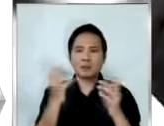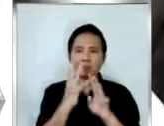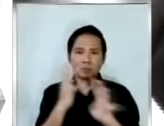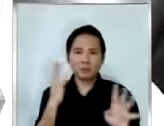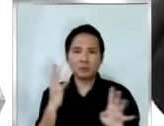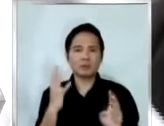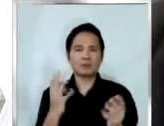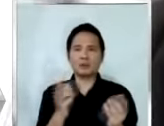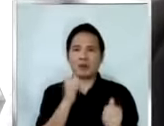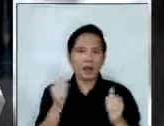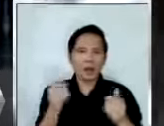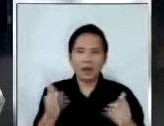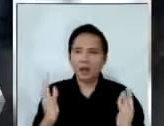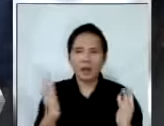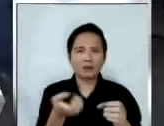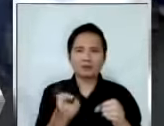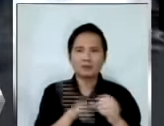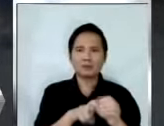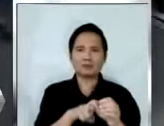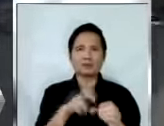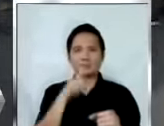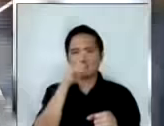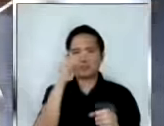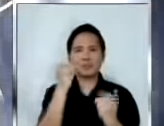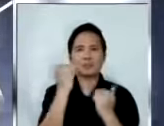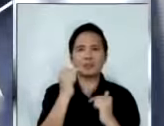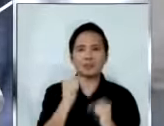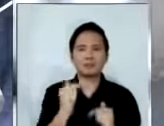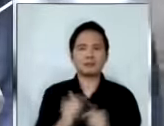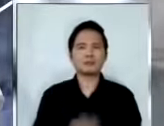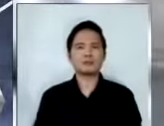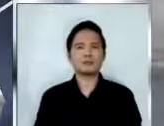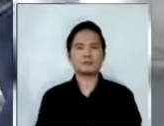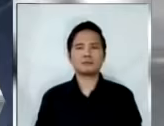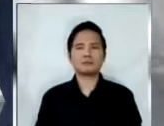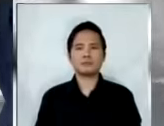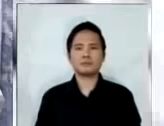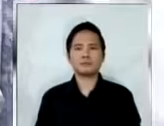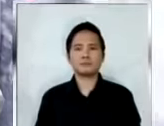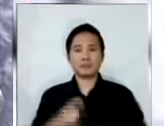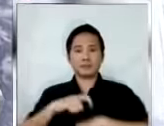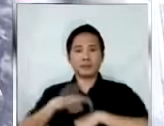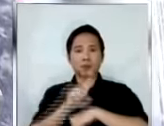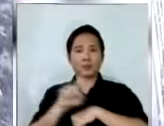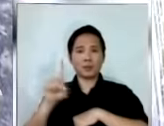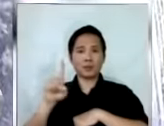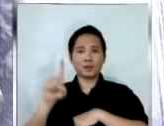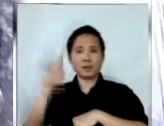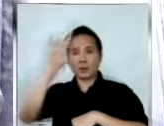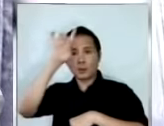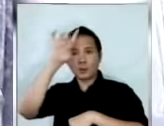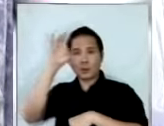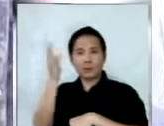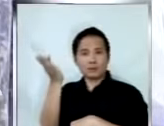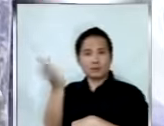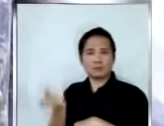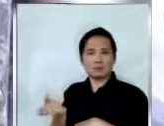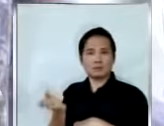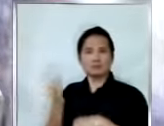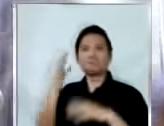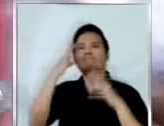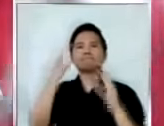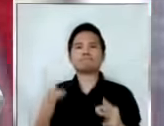eh, kumplito na. Kalaunan, naglakad na lang si Mang Virgilio. Si Lolo Francisco del Rosario,